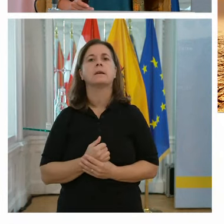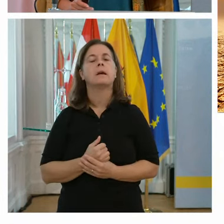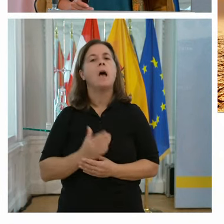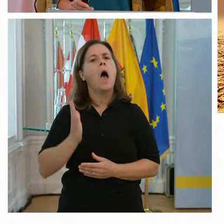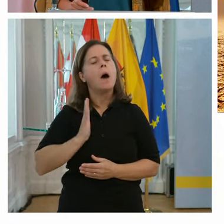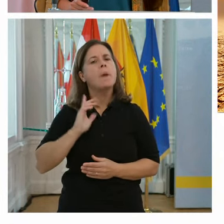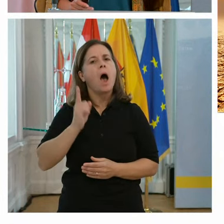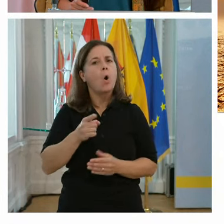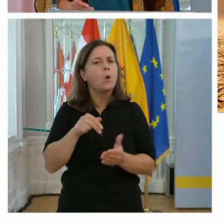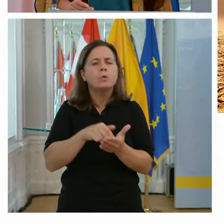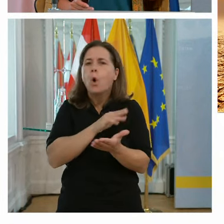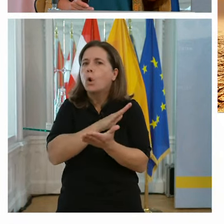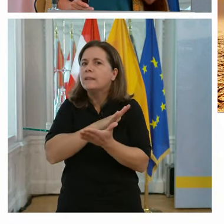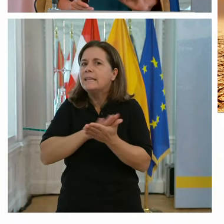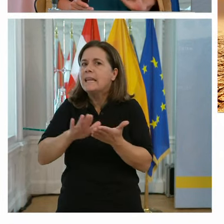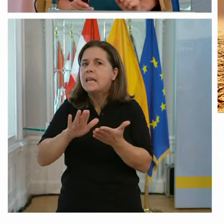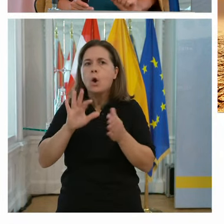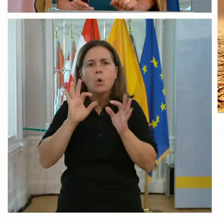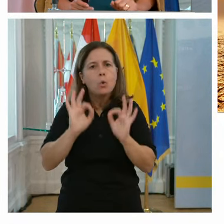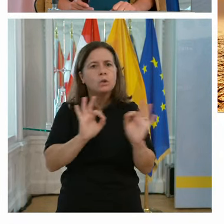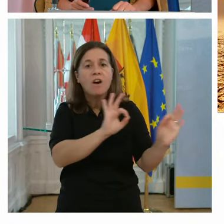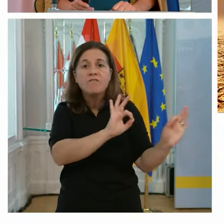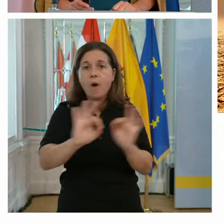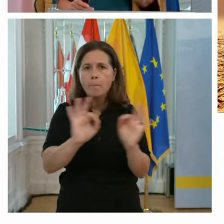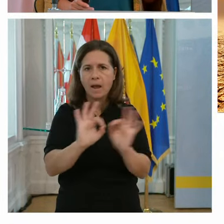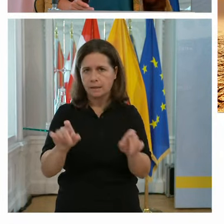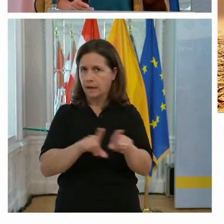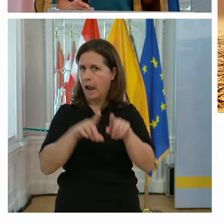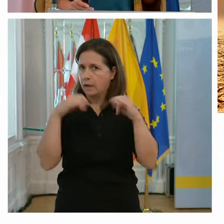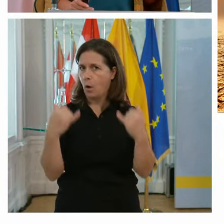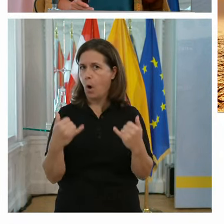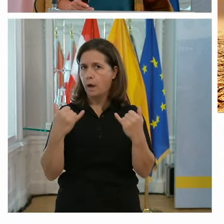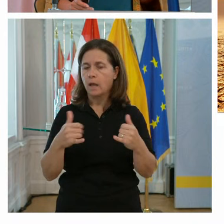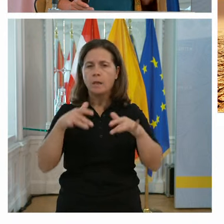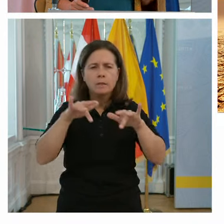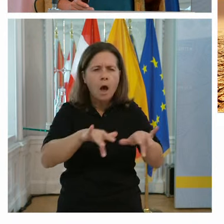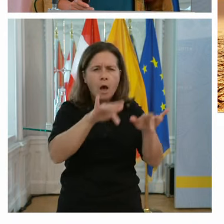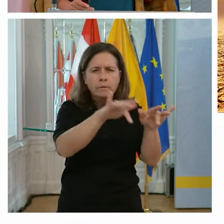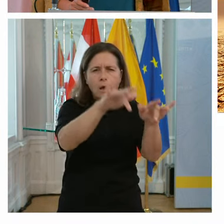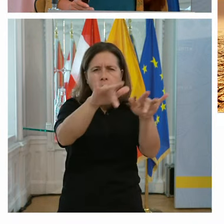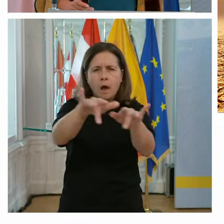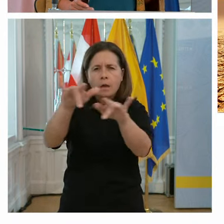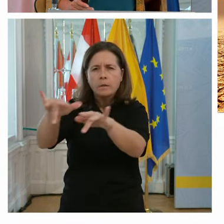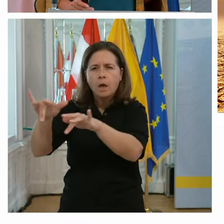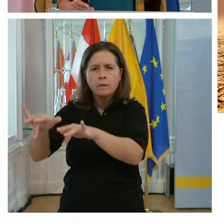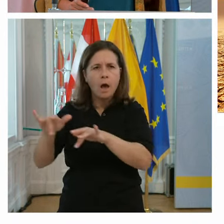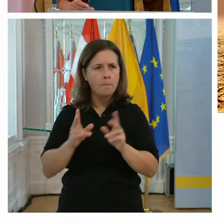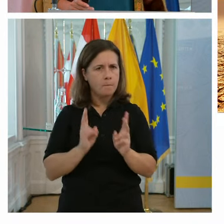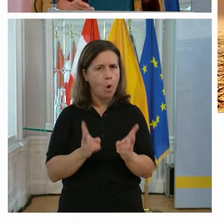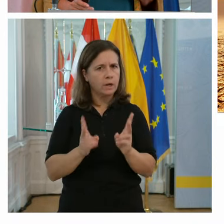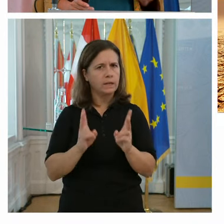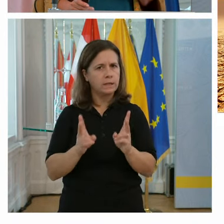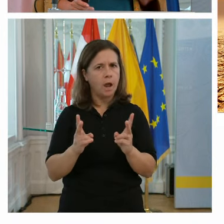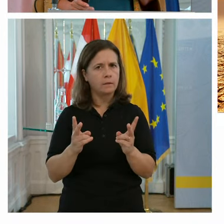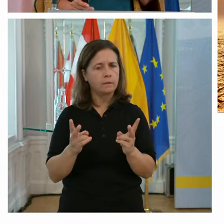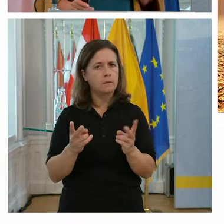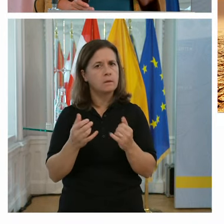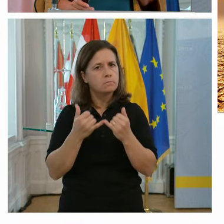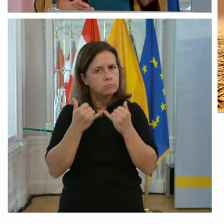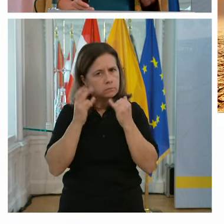waren auch noch nie so gut aufgestellt wie heute mit den Instrumenten und den Möglichkeiten, die wir in der Hand